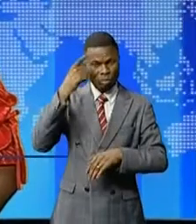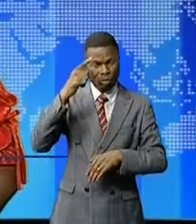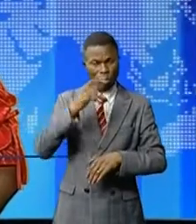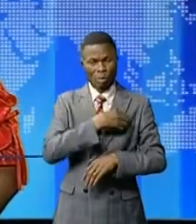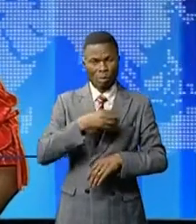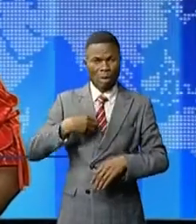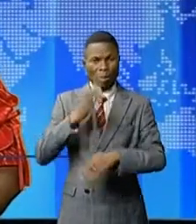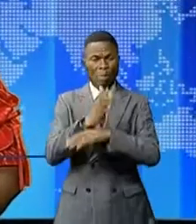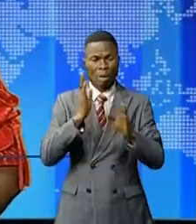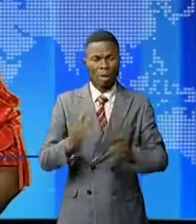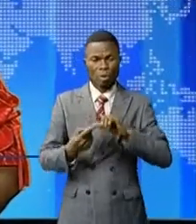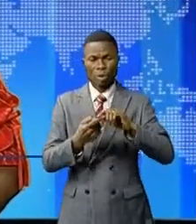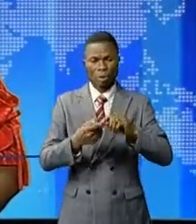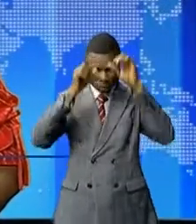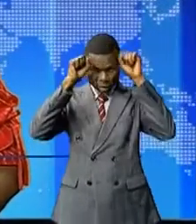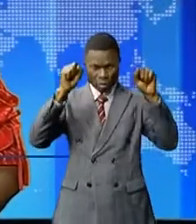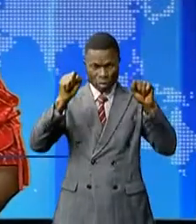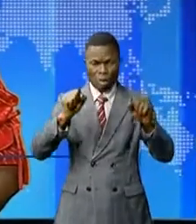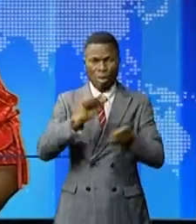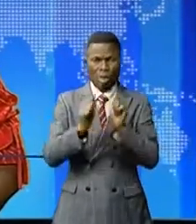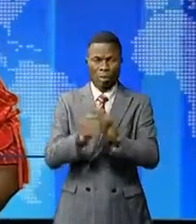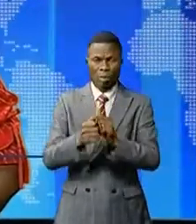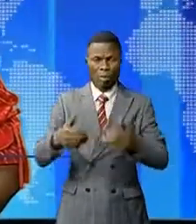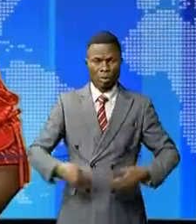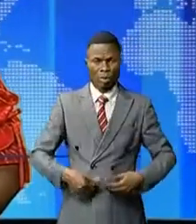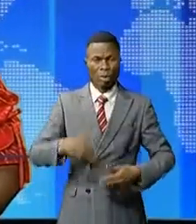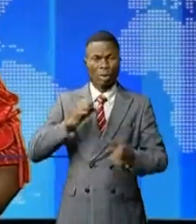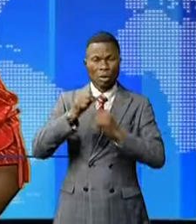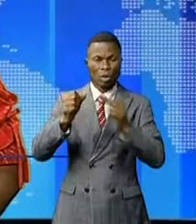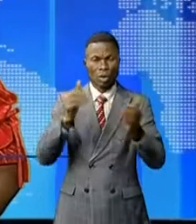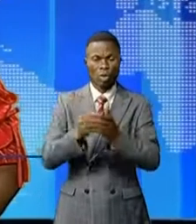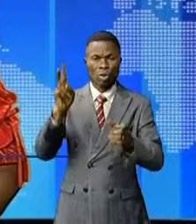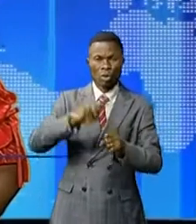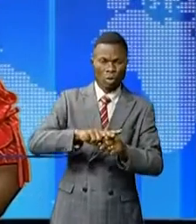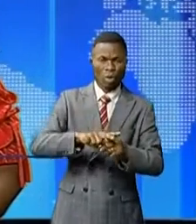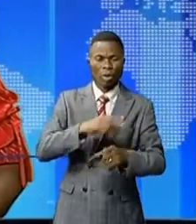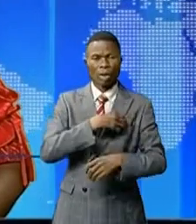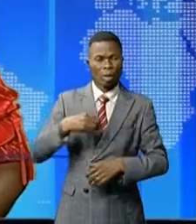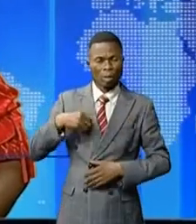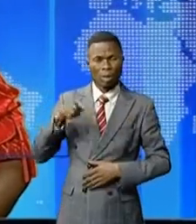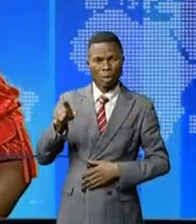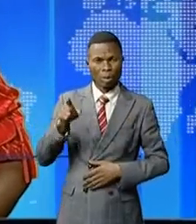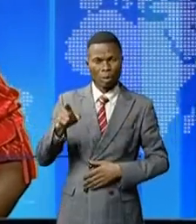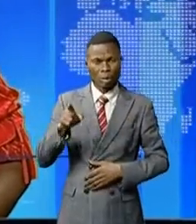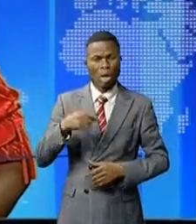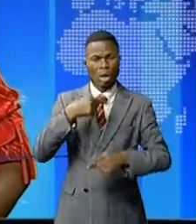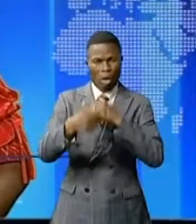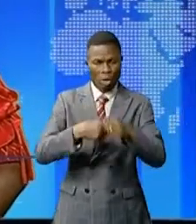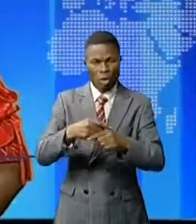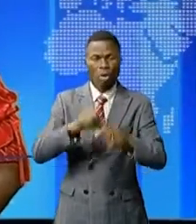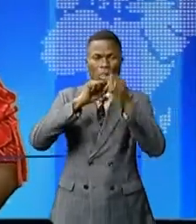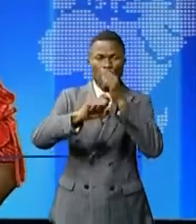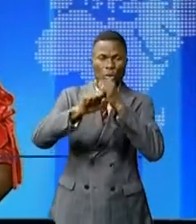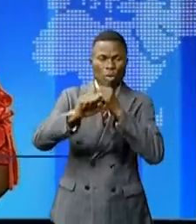conseillère spéciale du chef de l'État en matière de la jeunesse et de lutte contre les violences, Chantal Yelomoulop, de lancer la